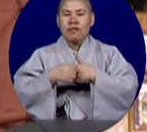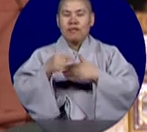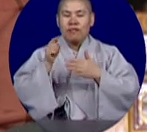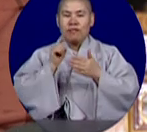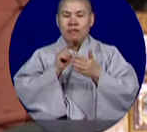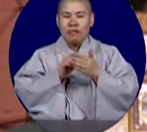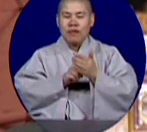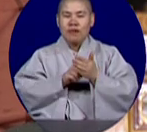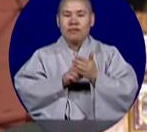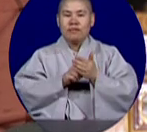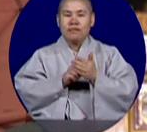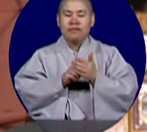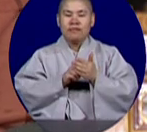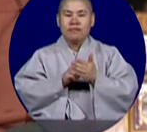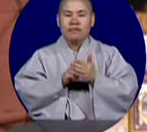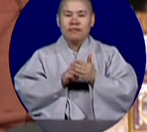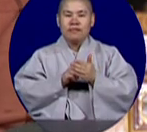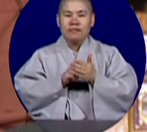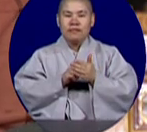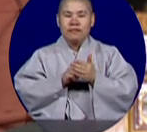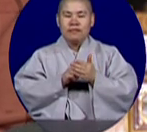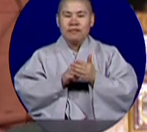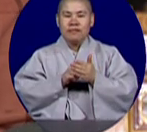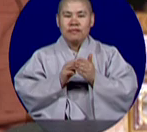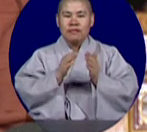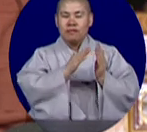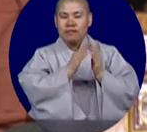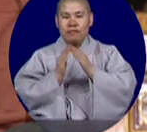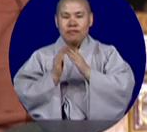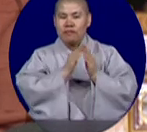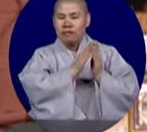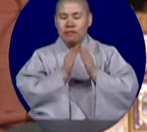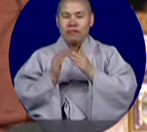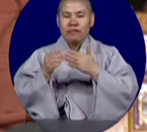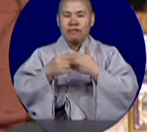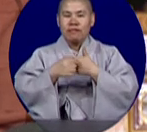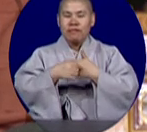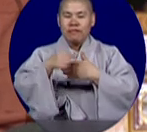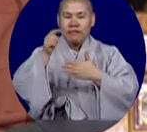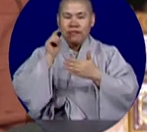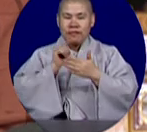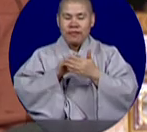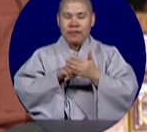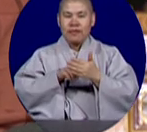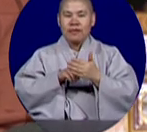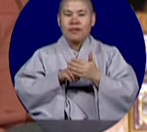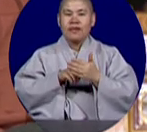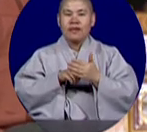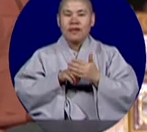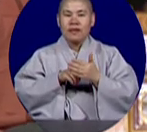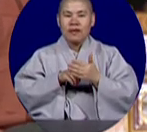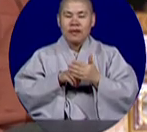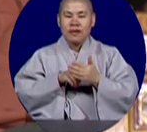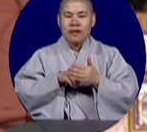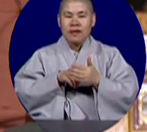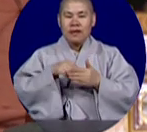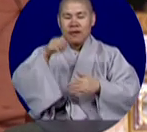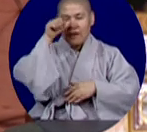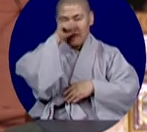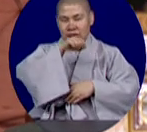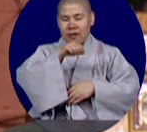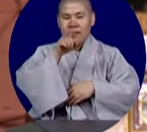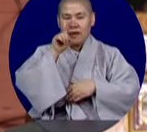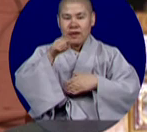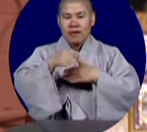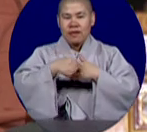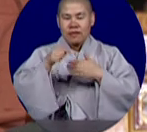신심은 일심이다. 부동심, 안 움직이는 마음. 이건데, 이게 그냥 일심이